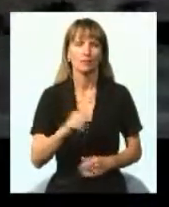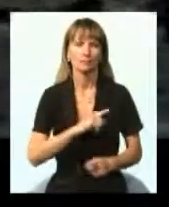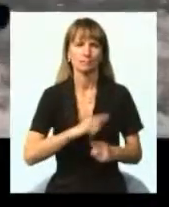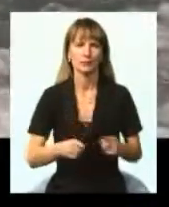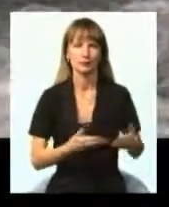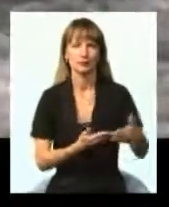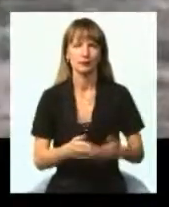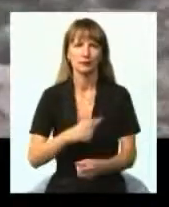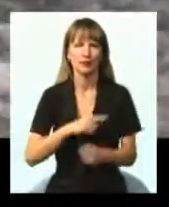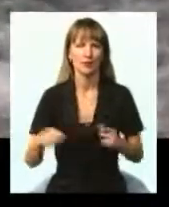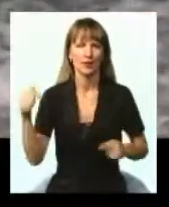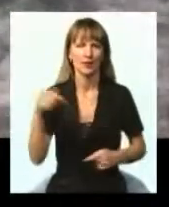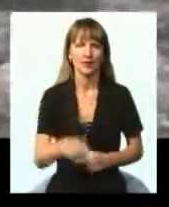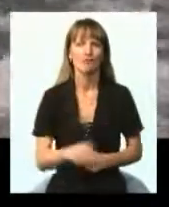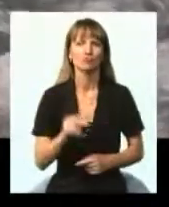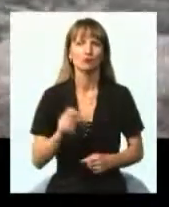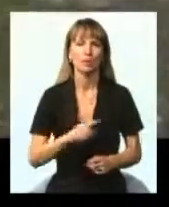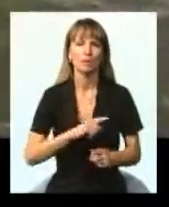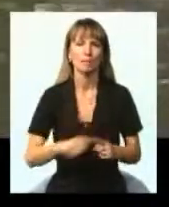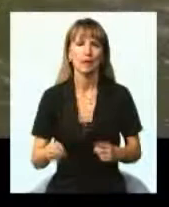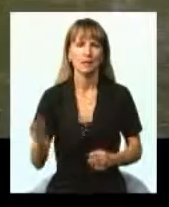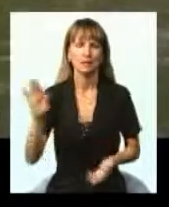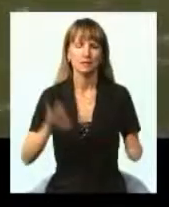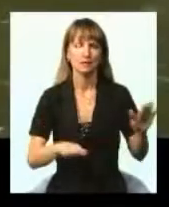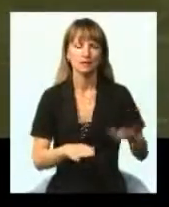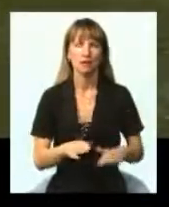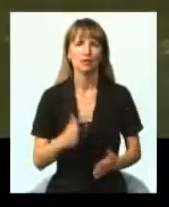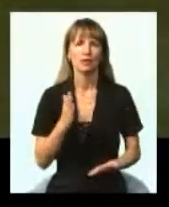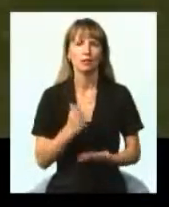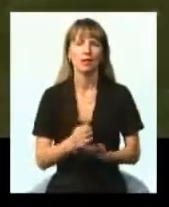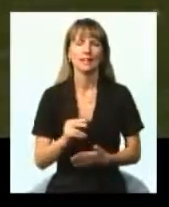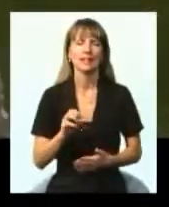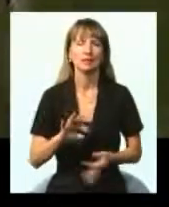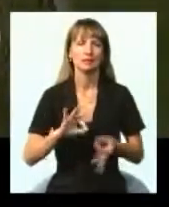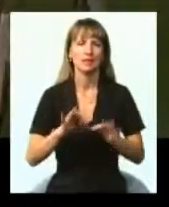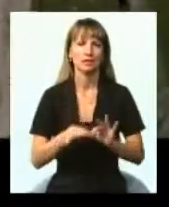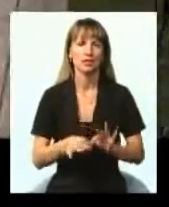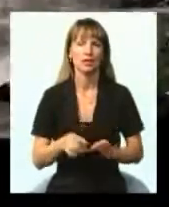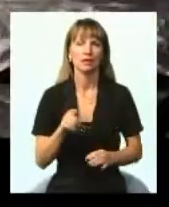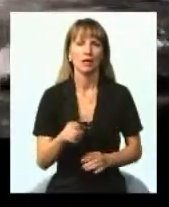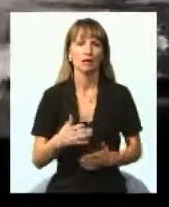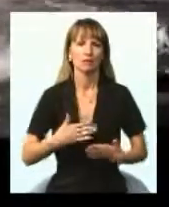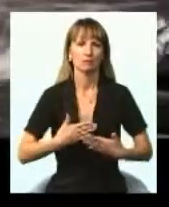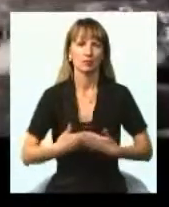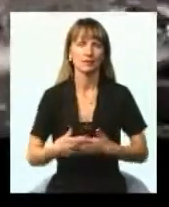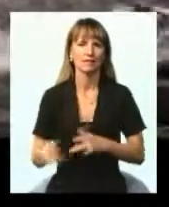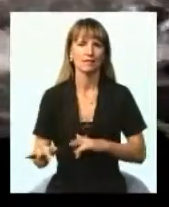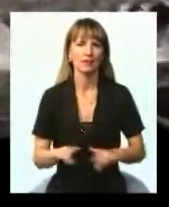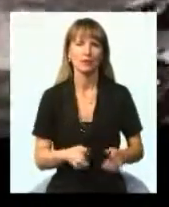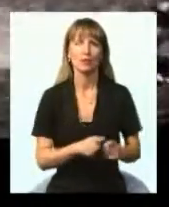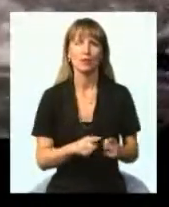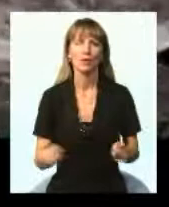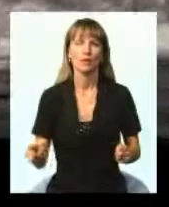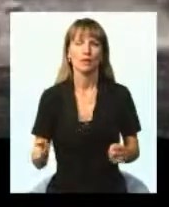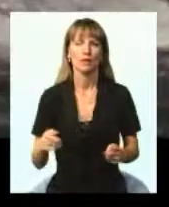річкою вниз. Чим більше скельних порогів та поворотів має стрімка річка, тим складніше нею рухатися. Проходження